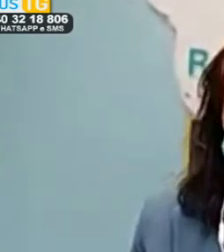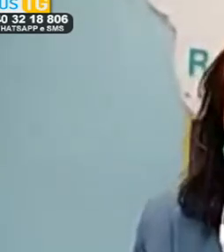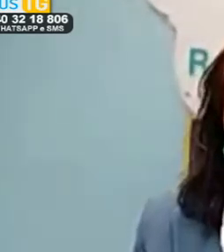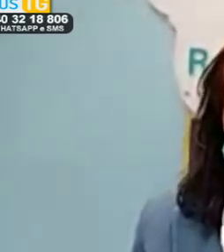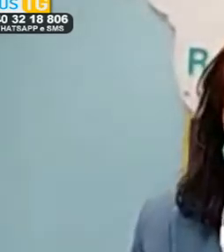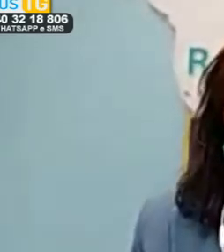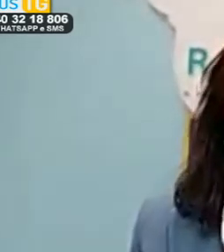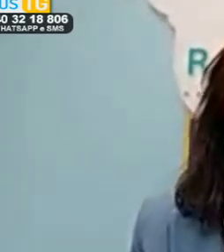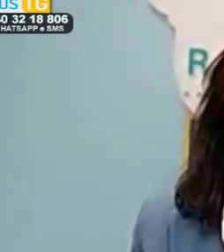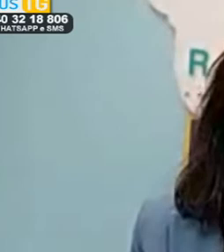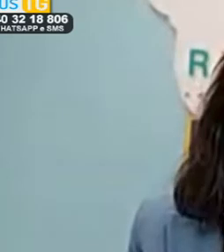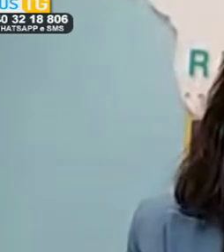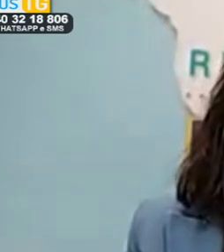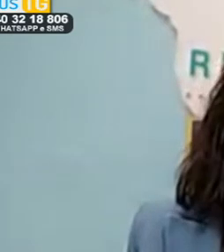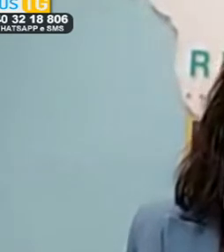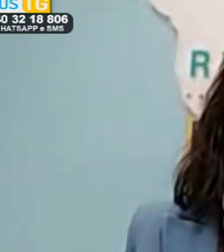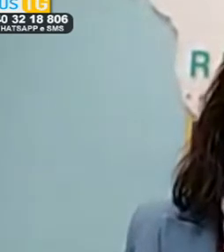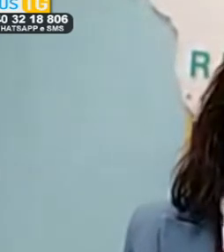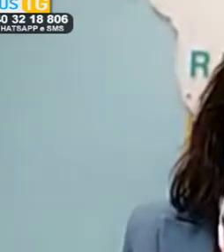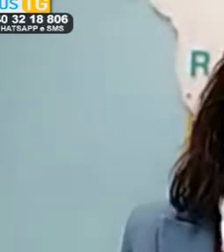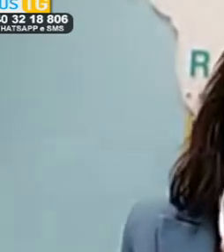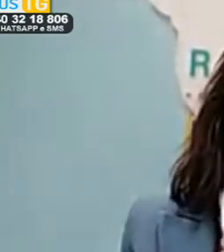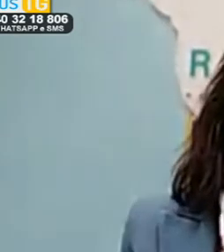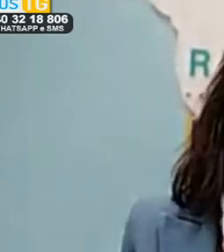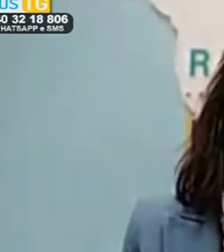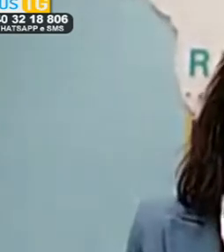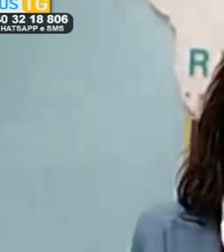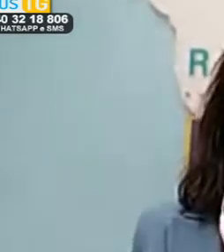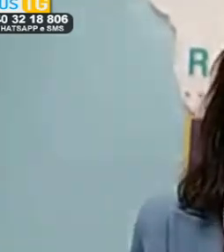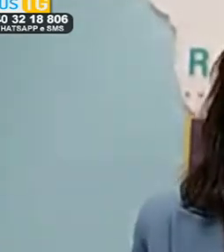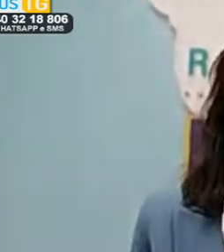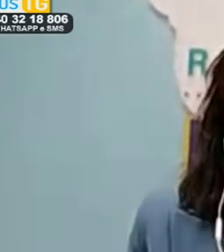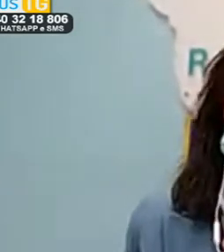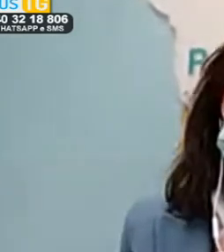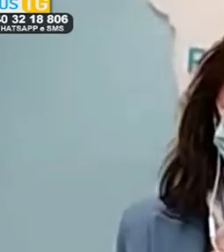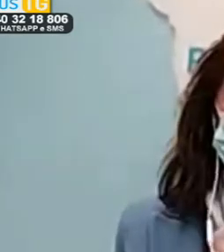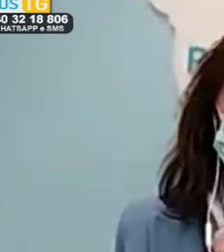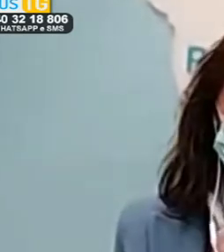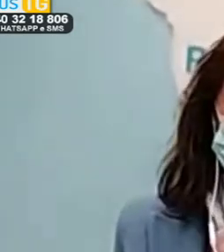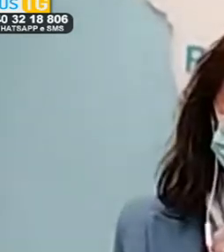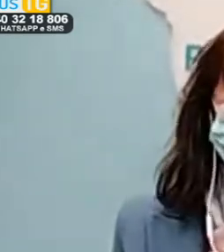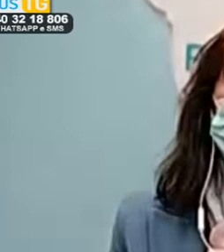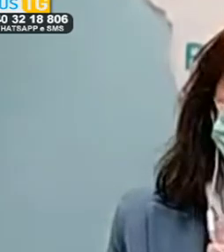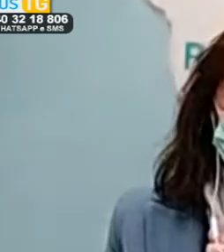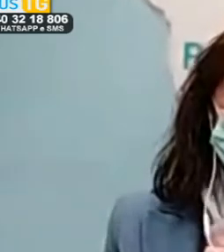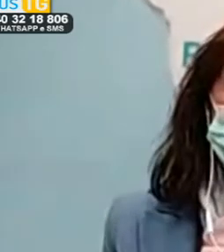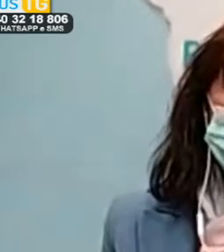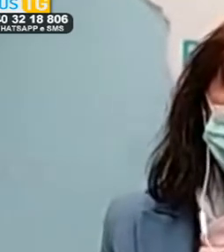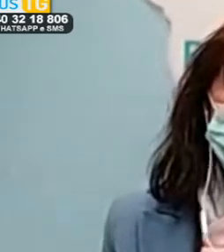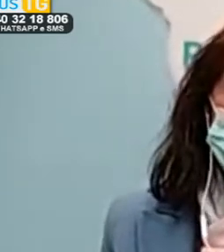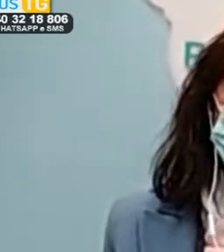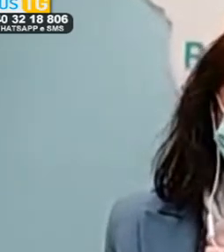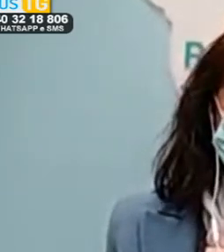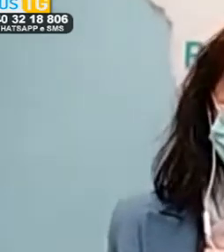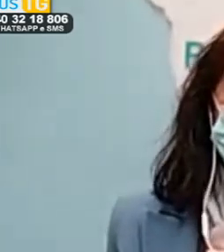anche nei prossimi giorni, quindi il mercoledì e il venerdì. Obiettivo vaccinare praticamente 7 giorni su 7, compresa la